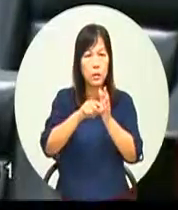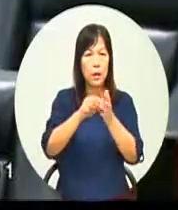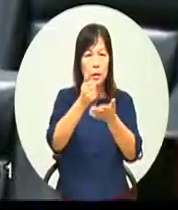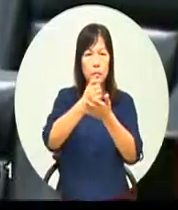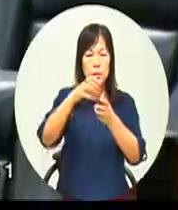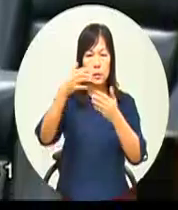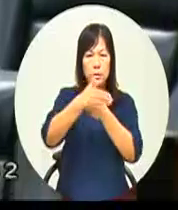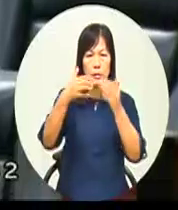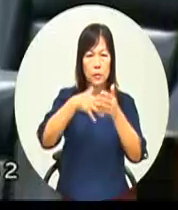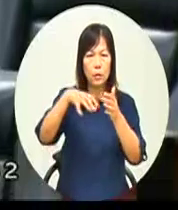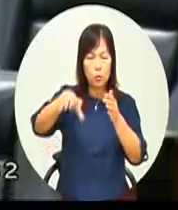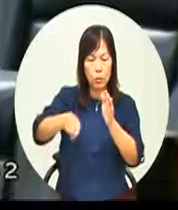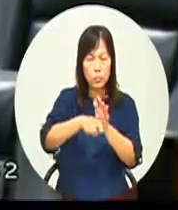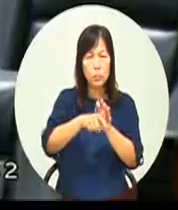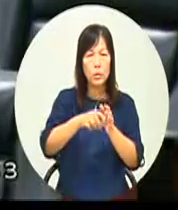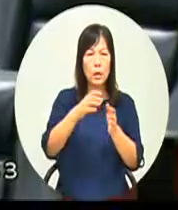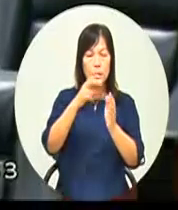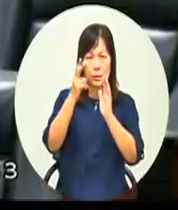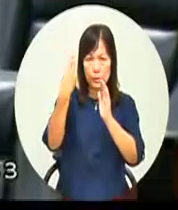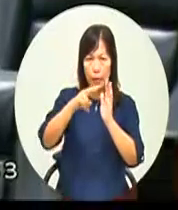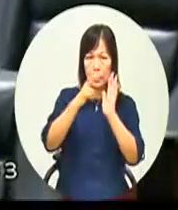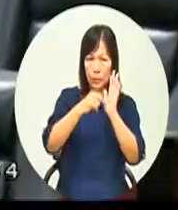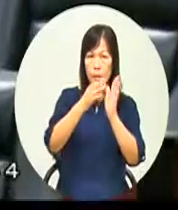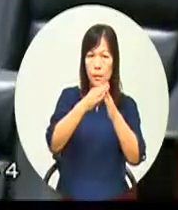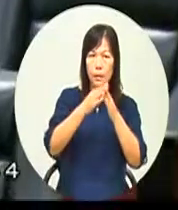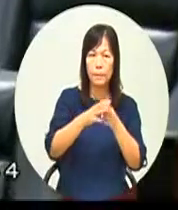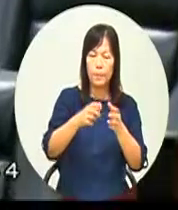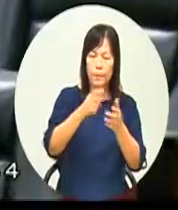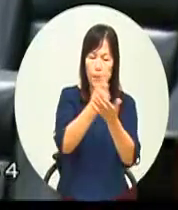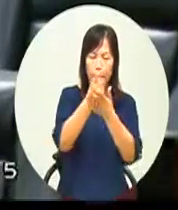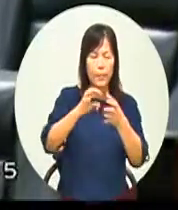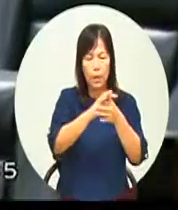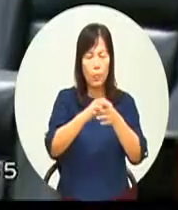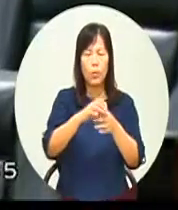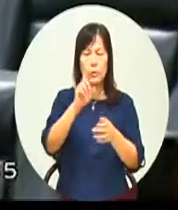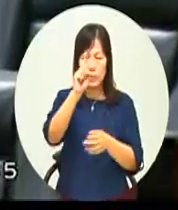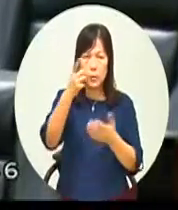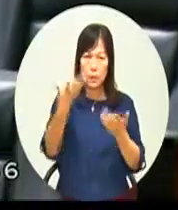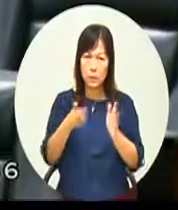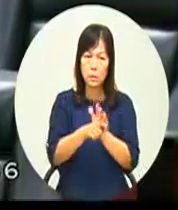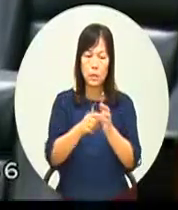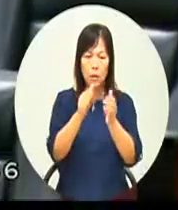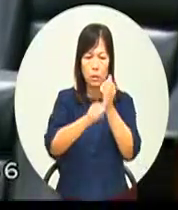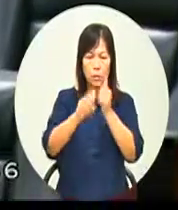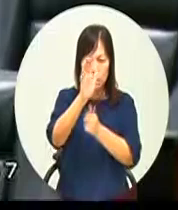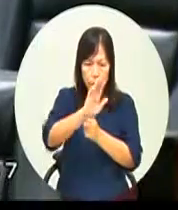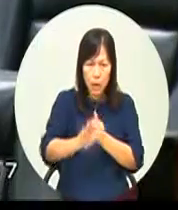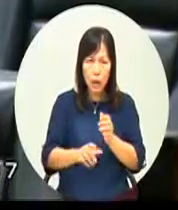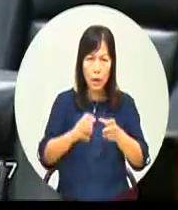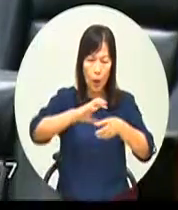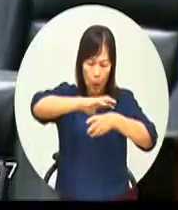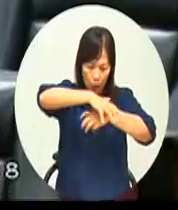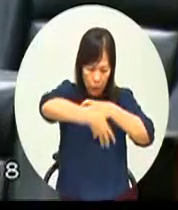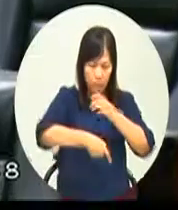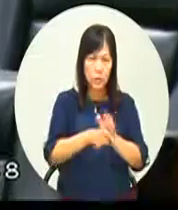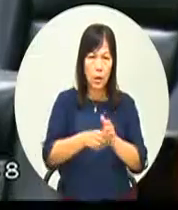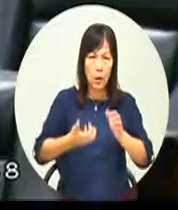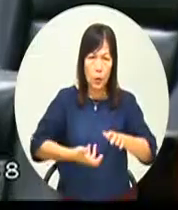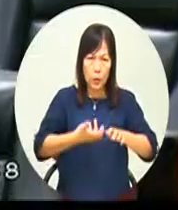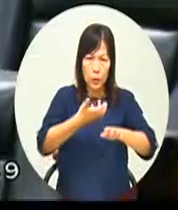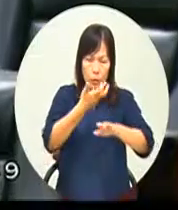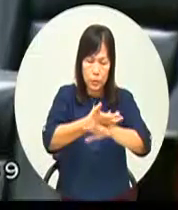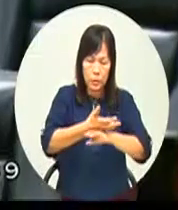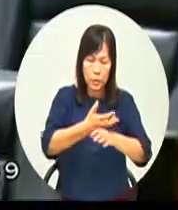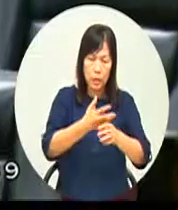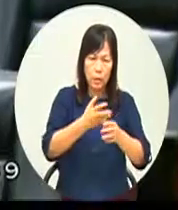通局长来跟大家再说明一下，其实我们大家一直很关心一件事情，就是生态全球生态庆典的一些准备的工